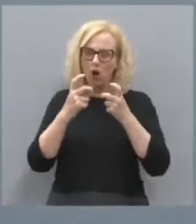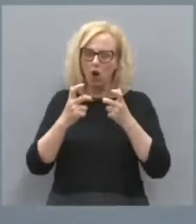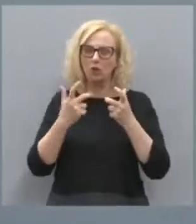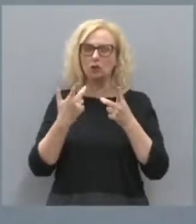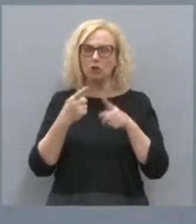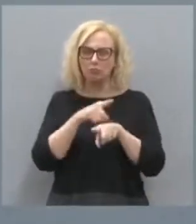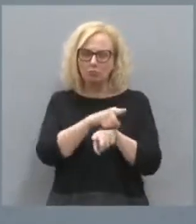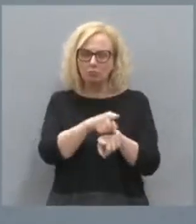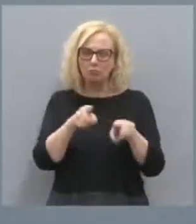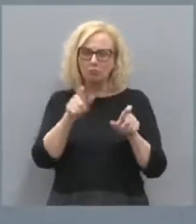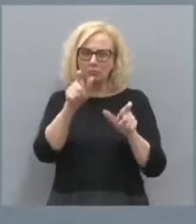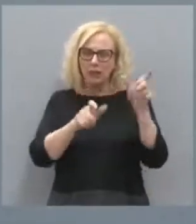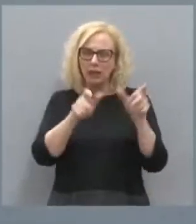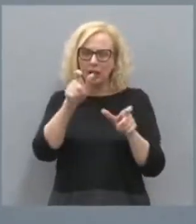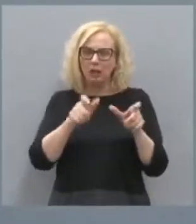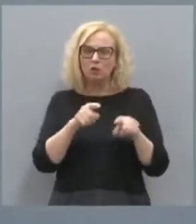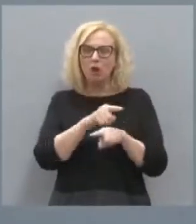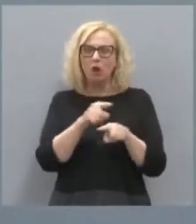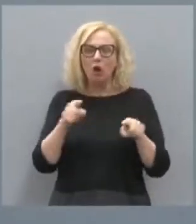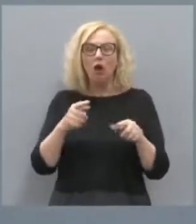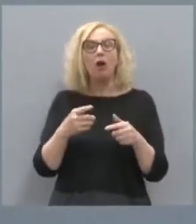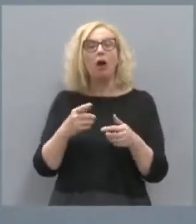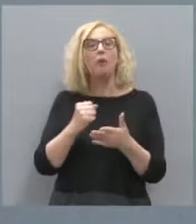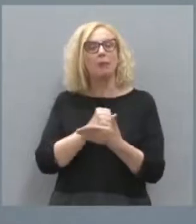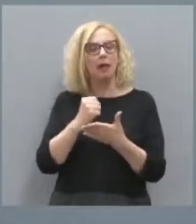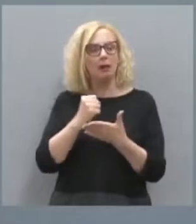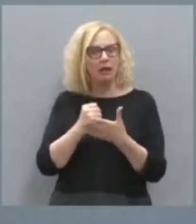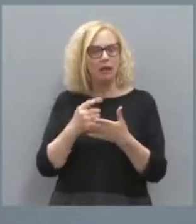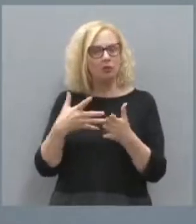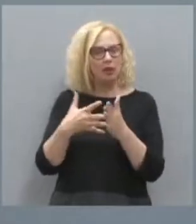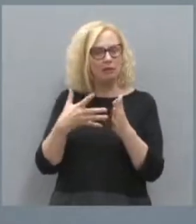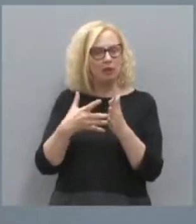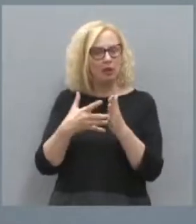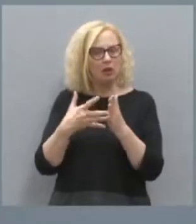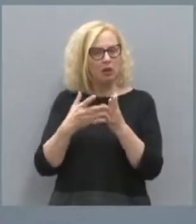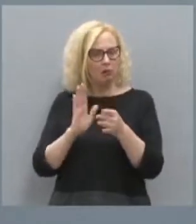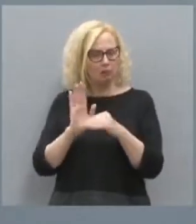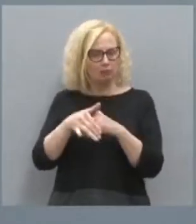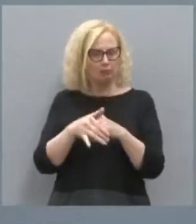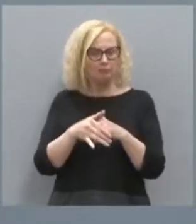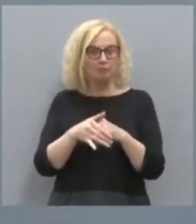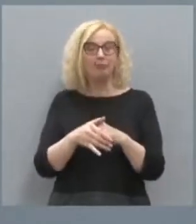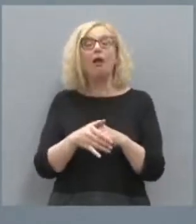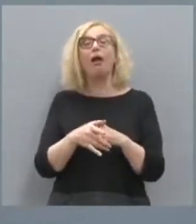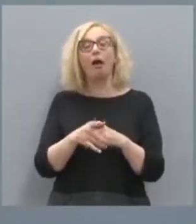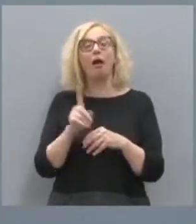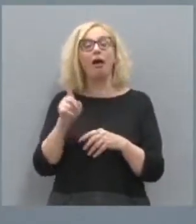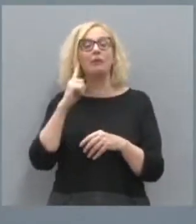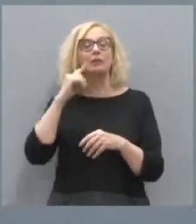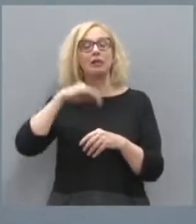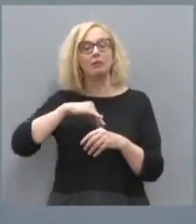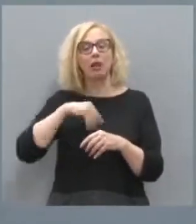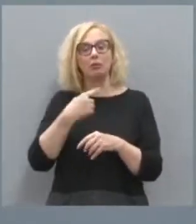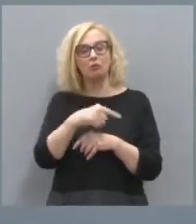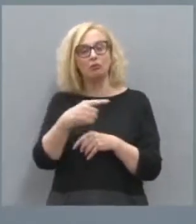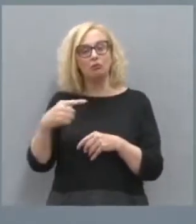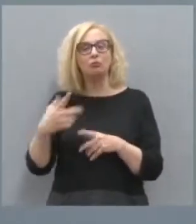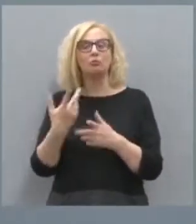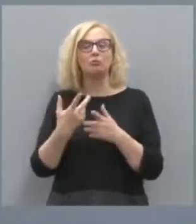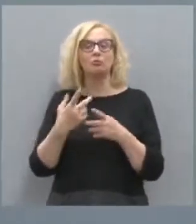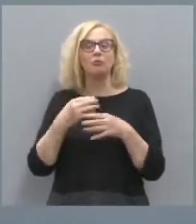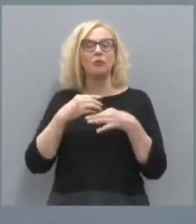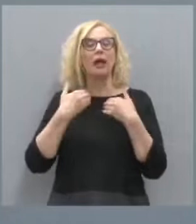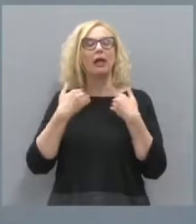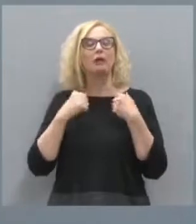a riusciva a far uscire il trentino da alle difficoltà che aveva ecco lo spirito civico dei trentini ci fa pensare che